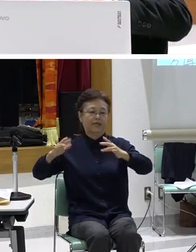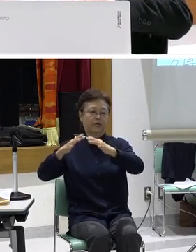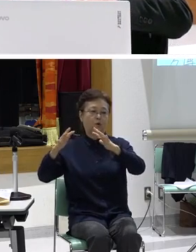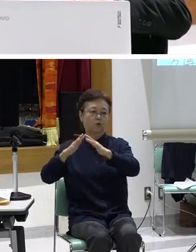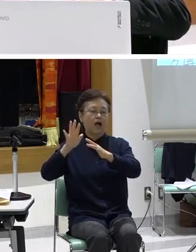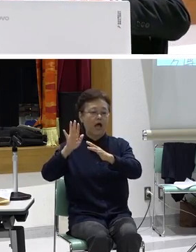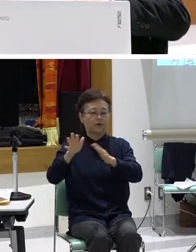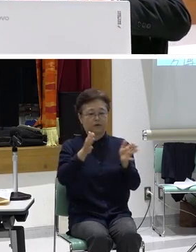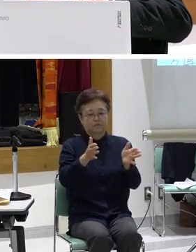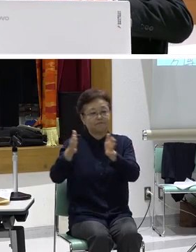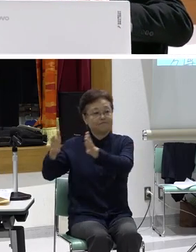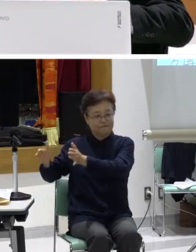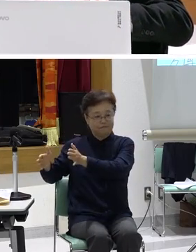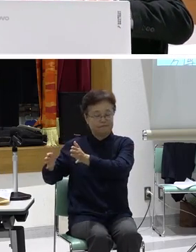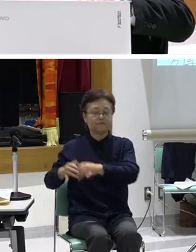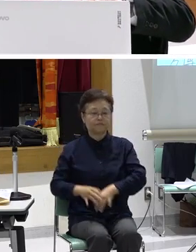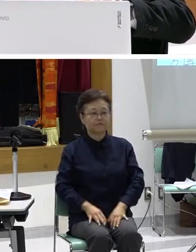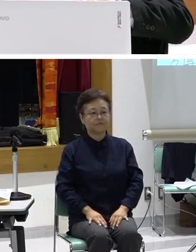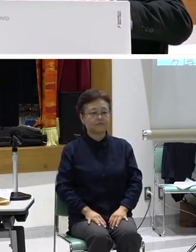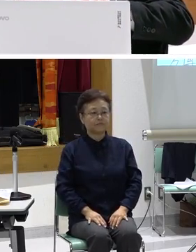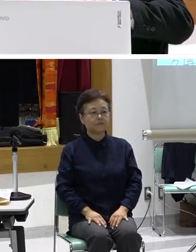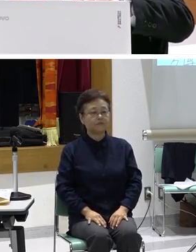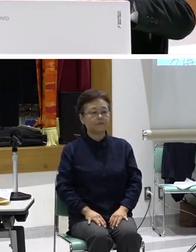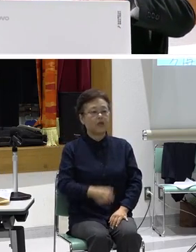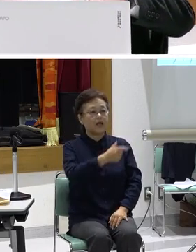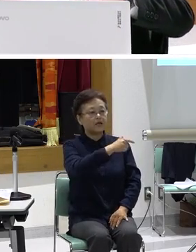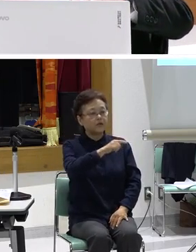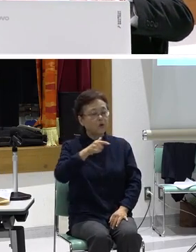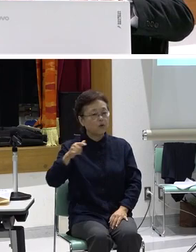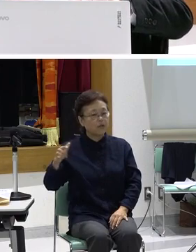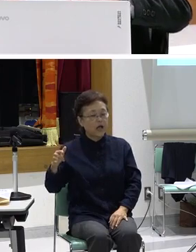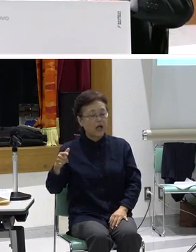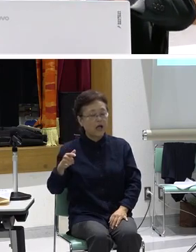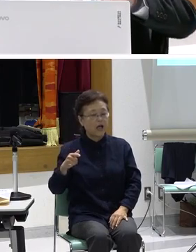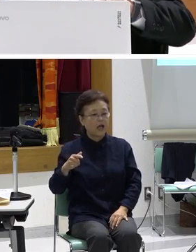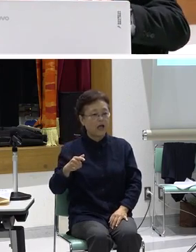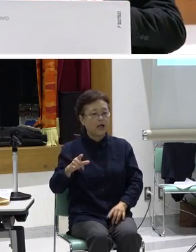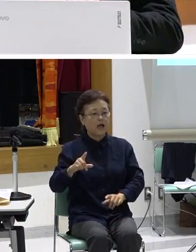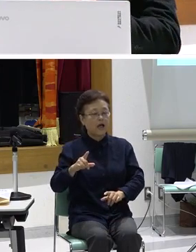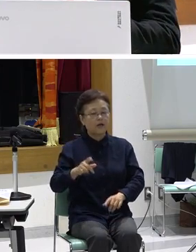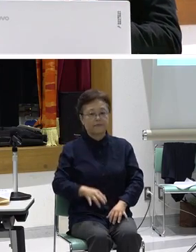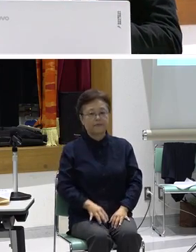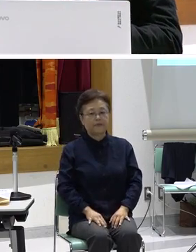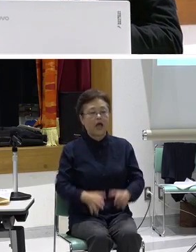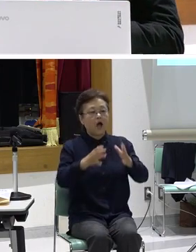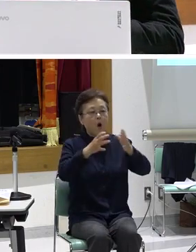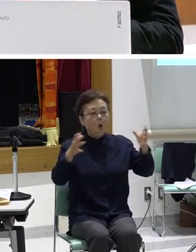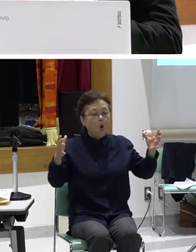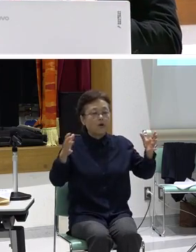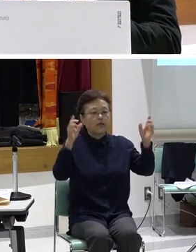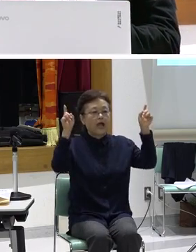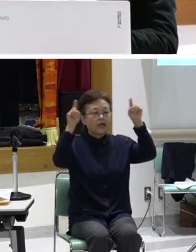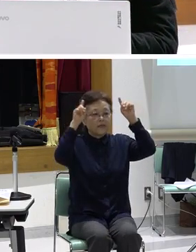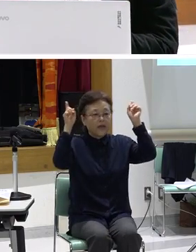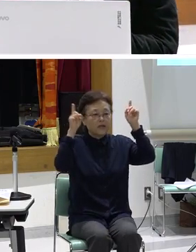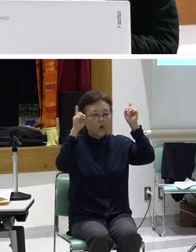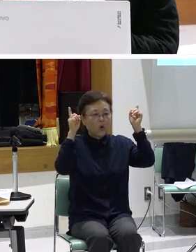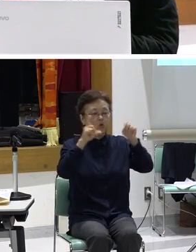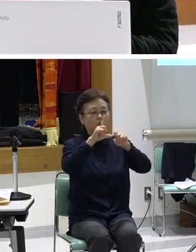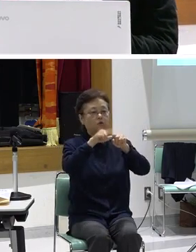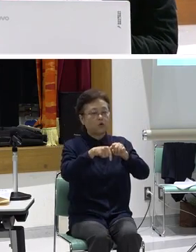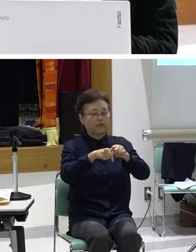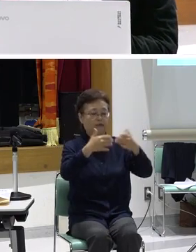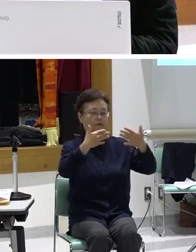てですね、私たちはどんな形であれ、少なくともそんな大きなイベントの時にバリアフリー